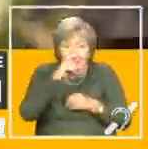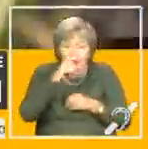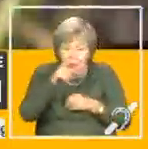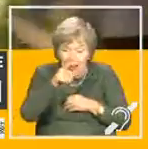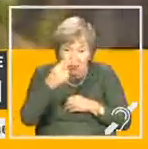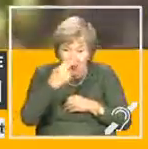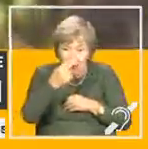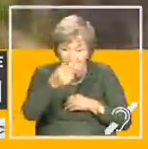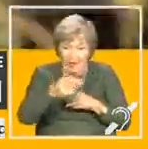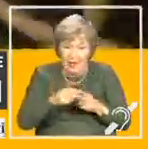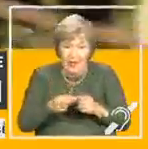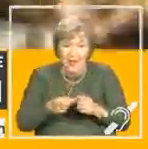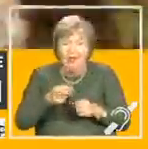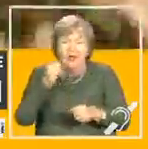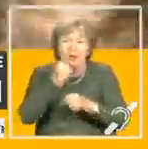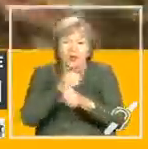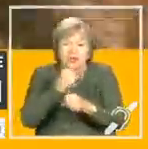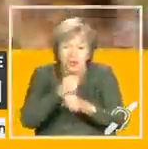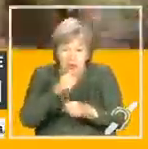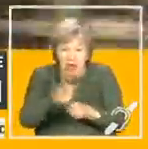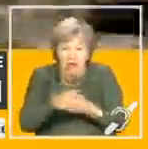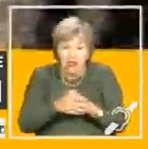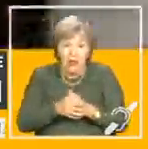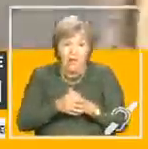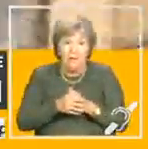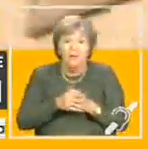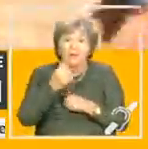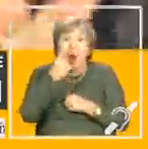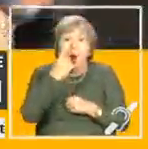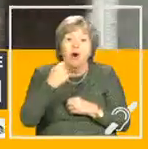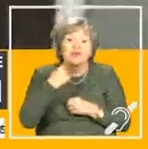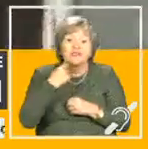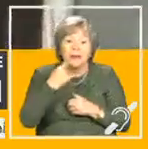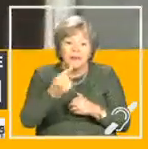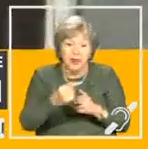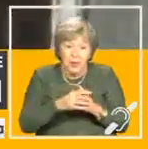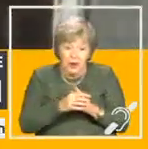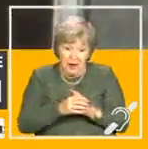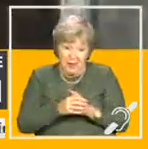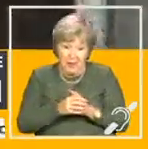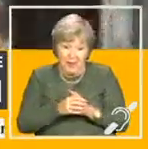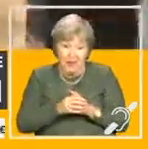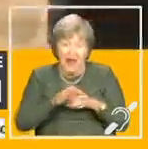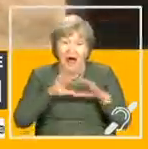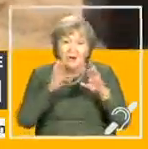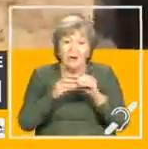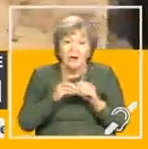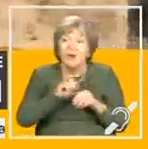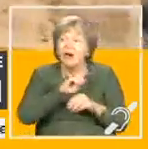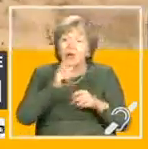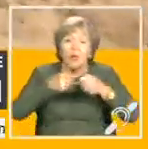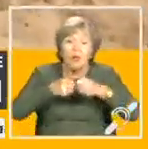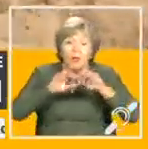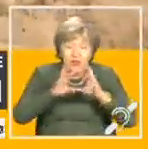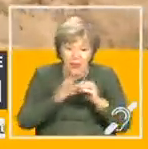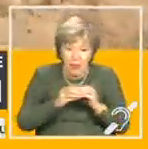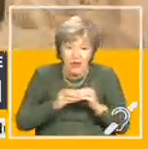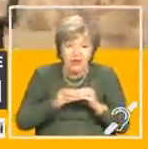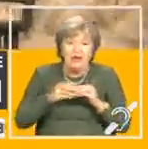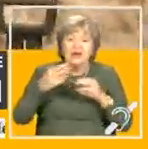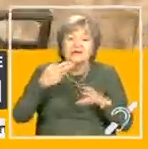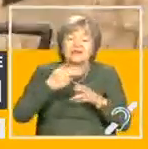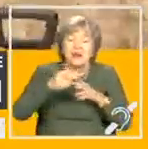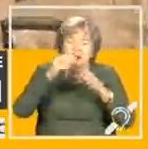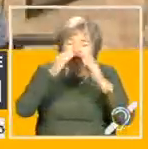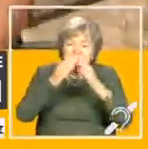Tănăsache. Muncește, cum vă spuneam, de o săptămână împreună cu toată familia să scoată noroiul, să